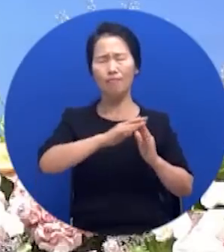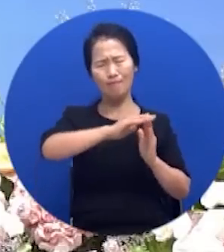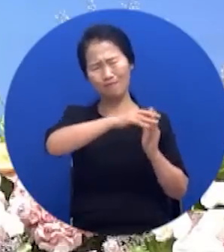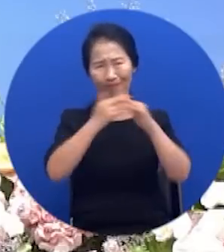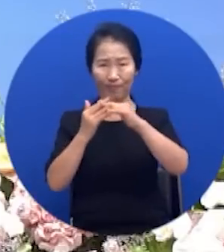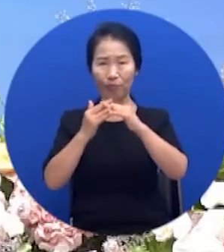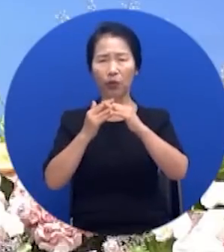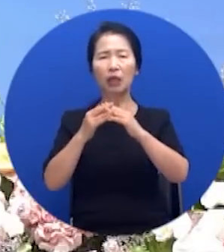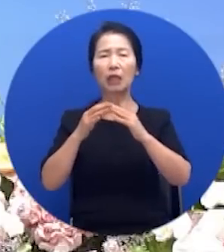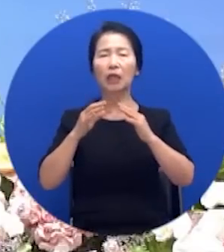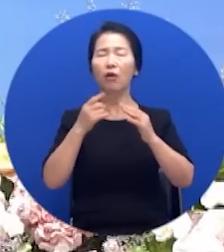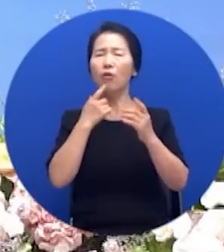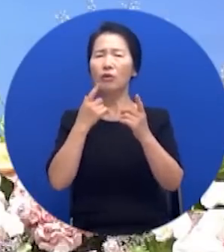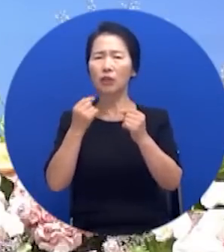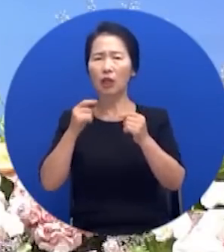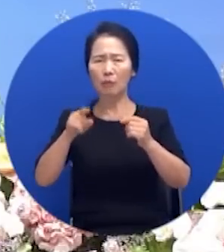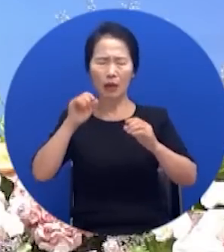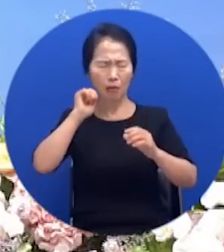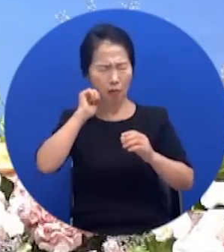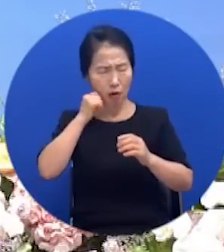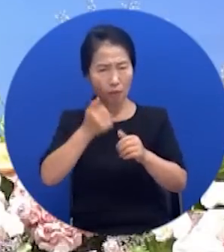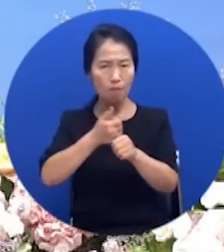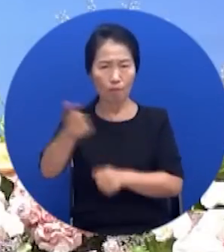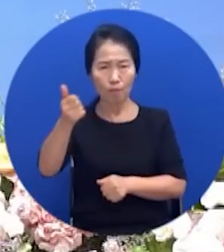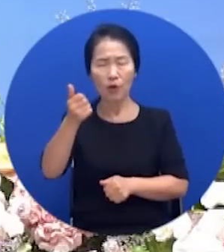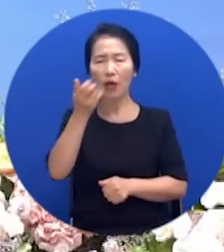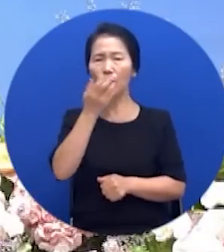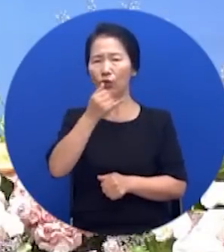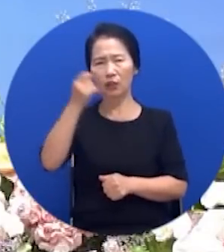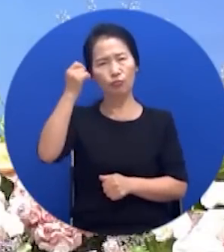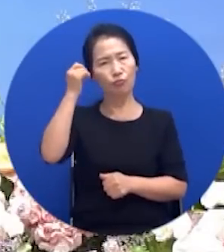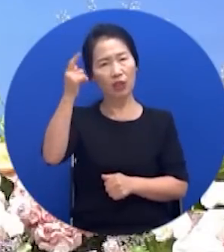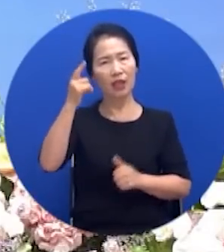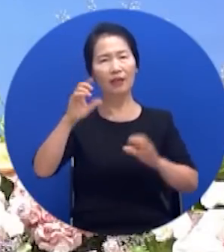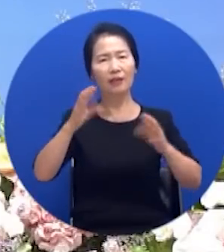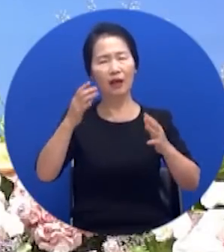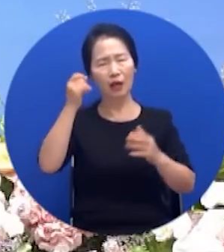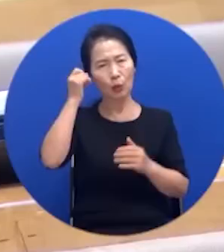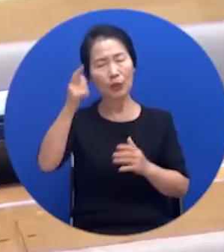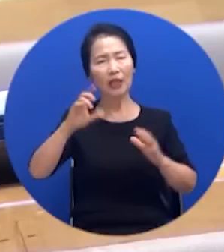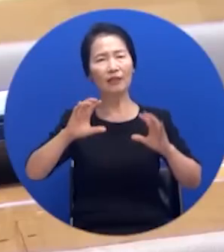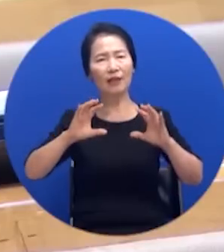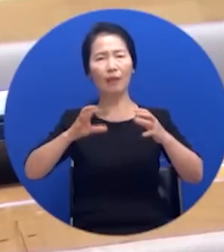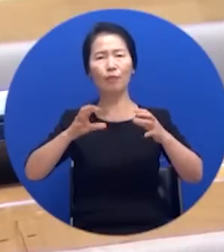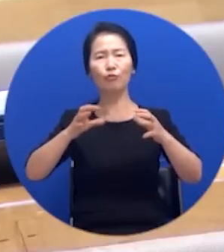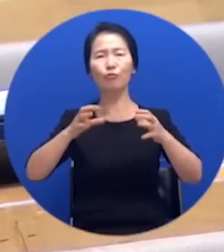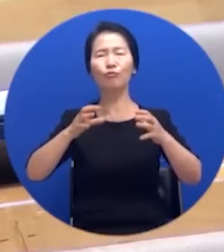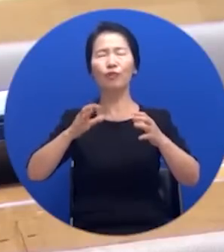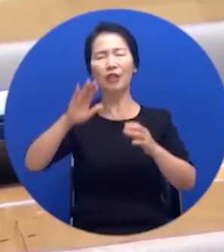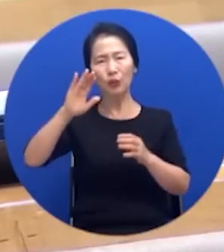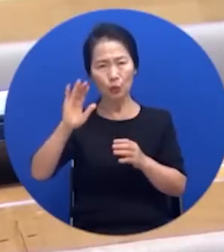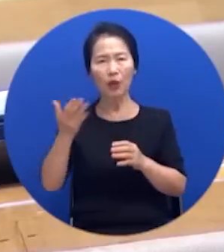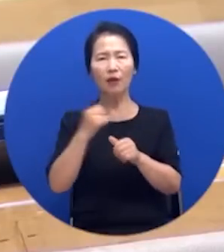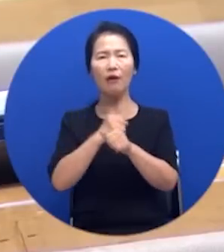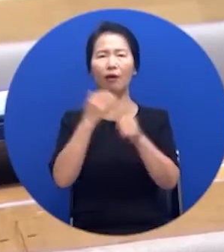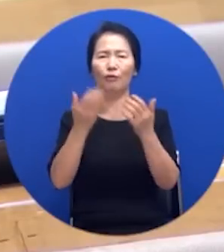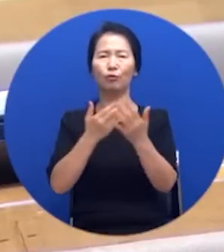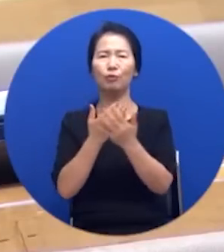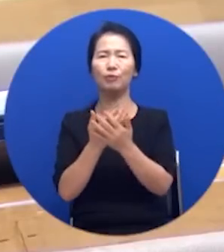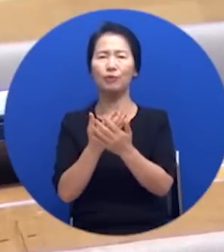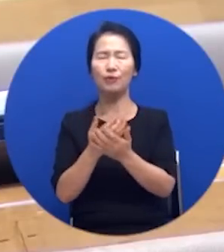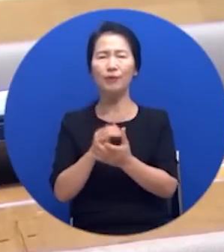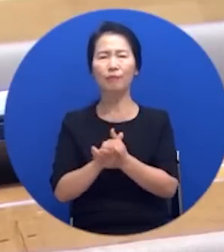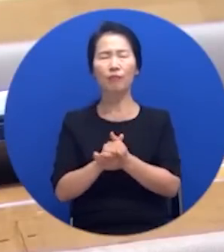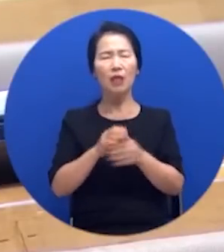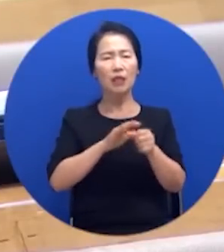이 난국을 헤쳐나갈 수 있는 위대한 나라, 위대한 대한민국이 되게 하여 주시옵소서.